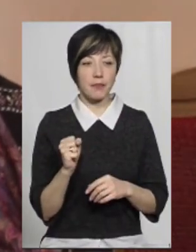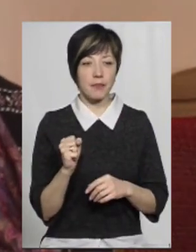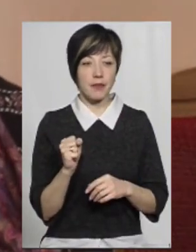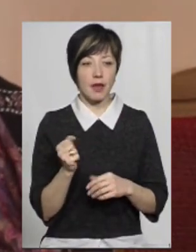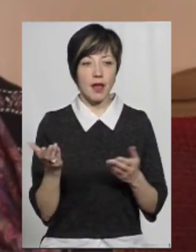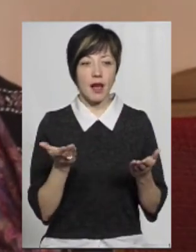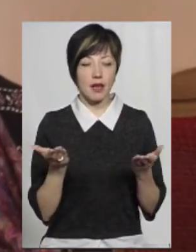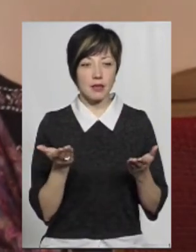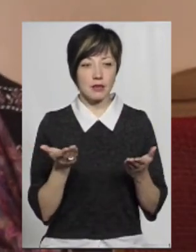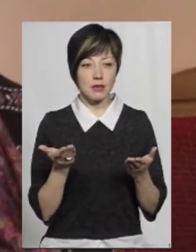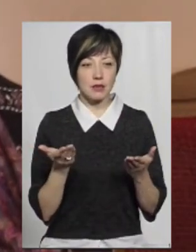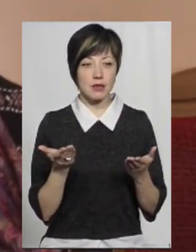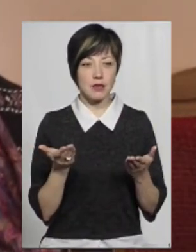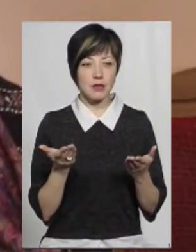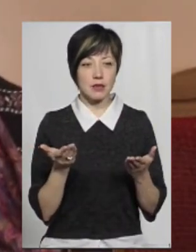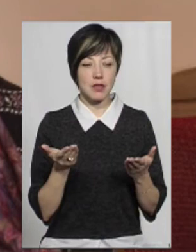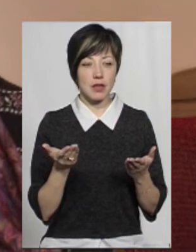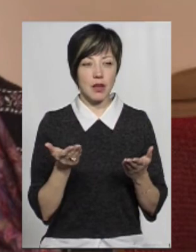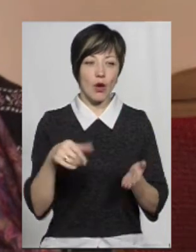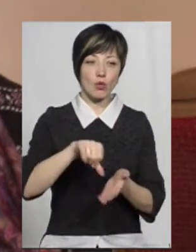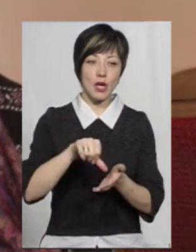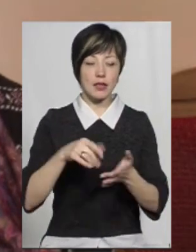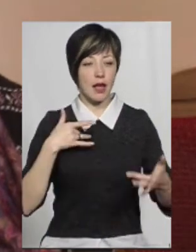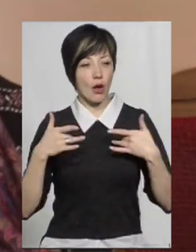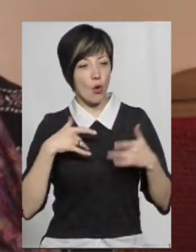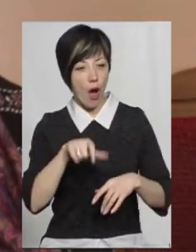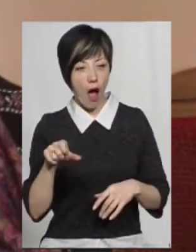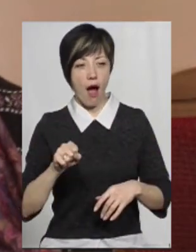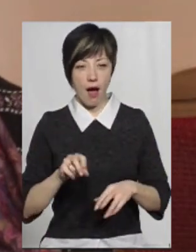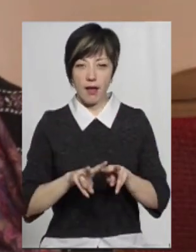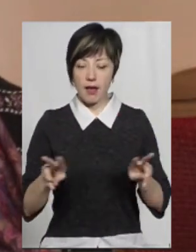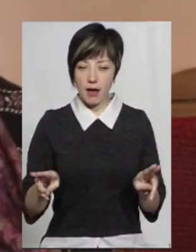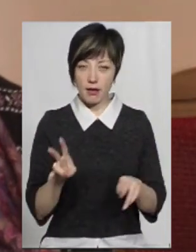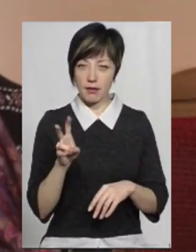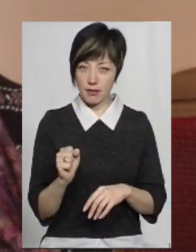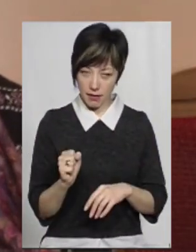якихось з п'єси героїв, а вже